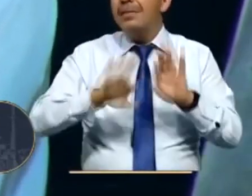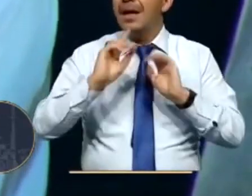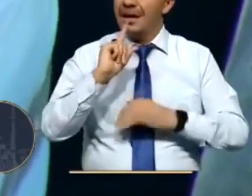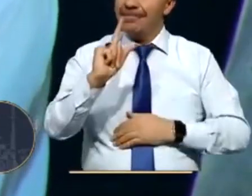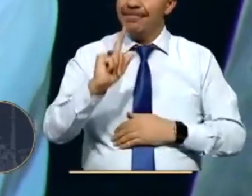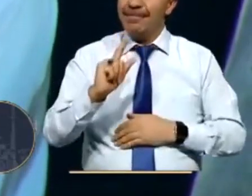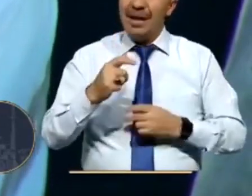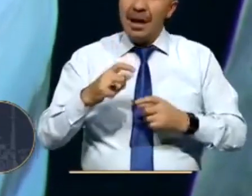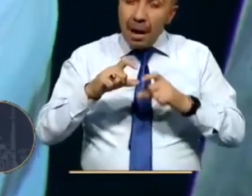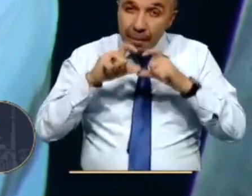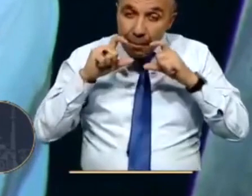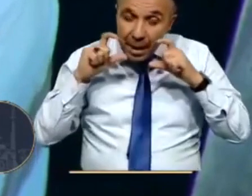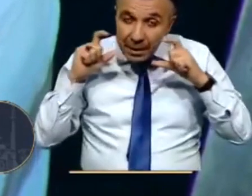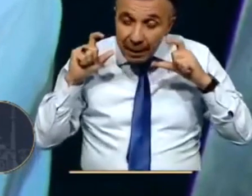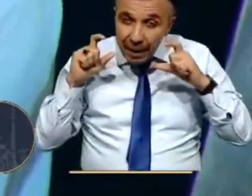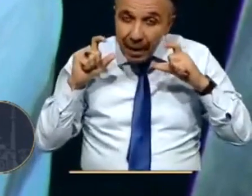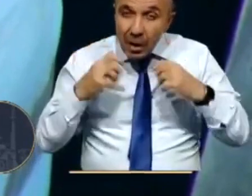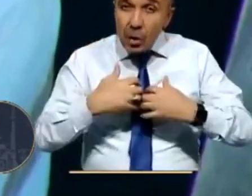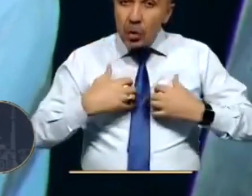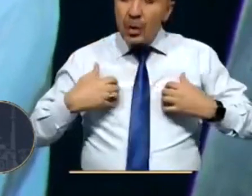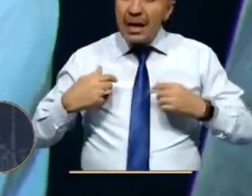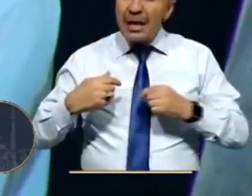Maske ve güvenli mesafe kuralına